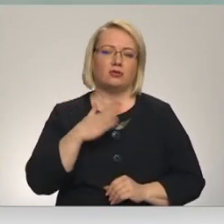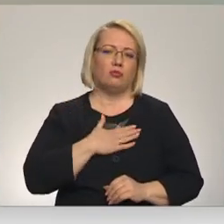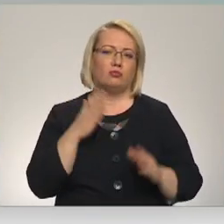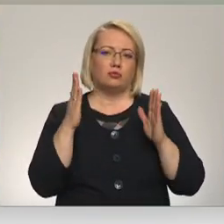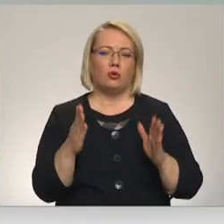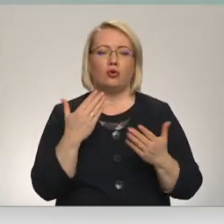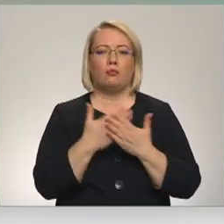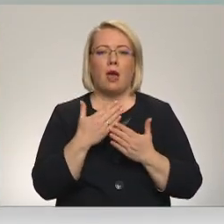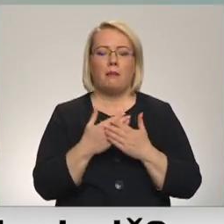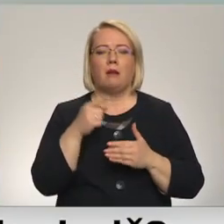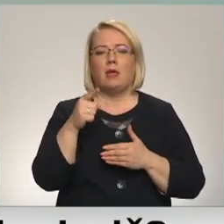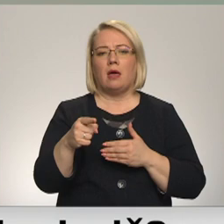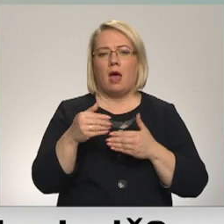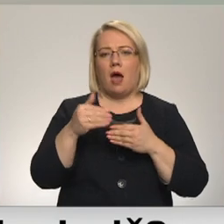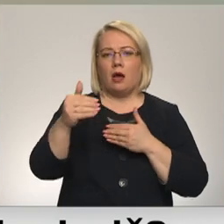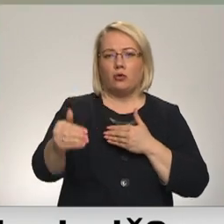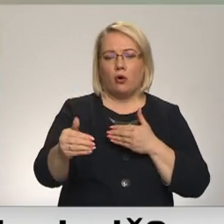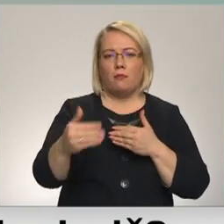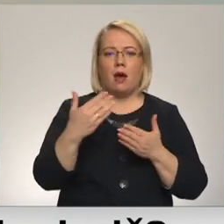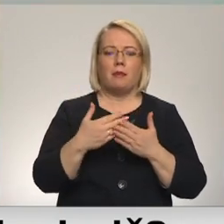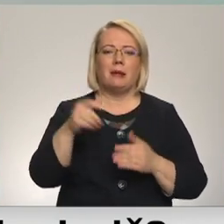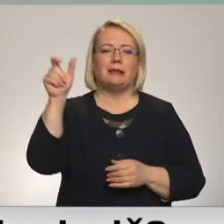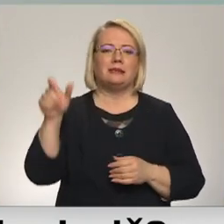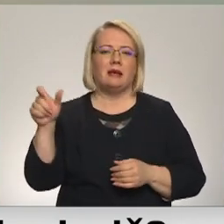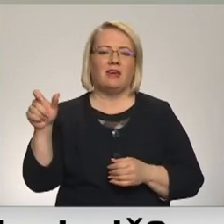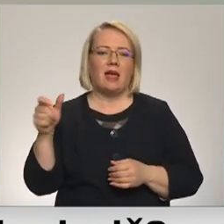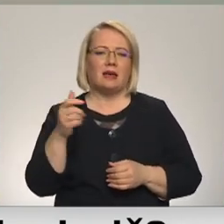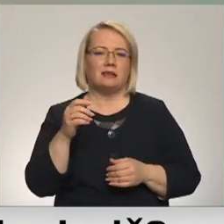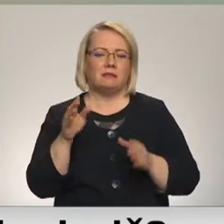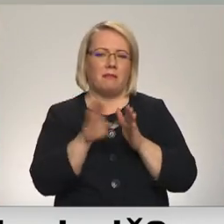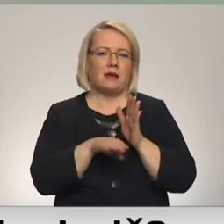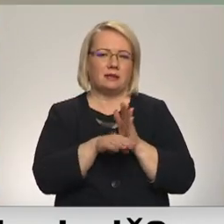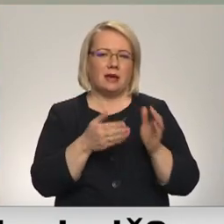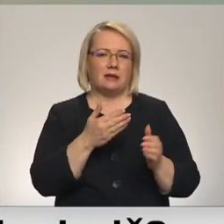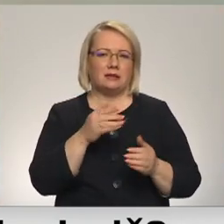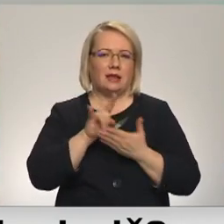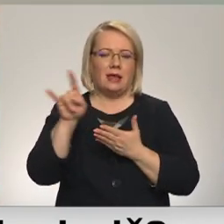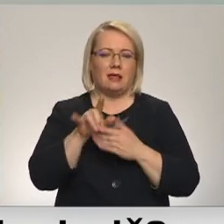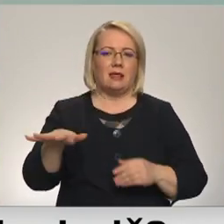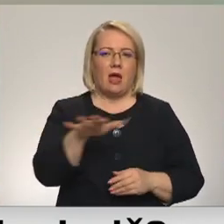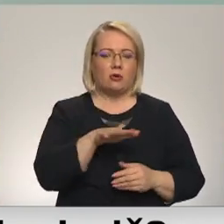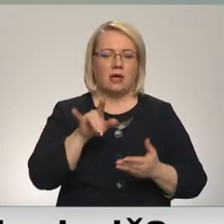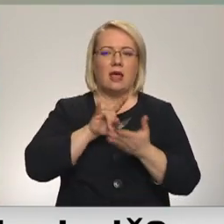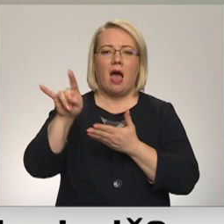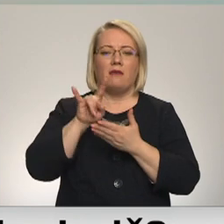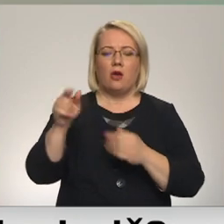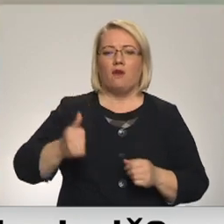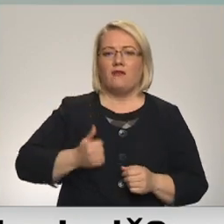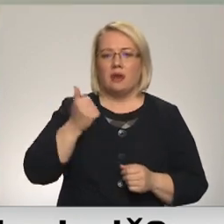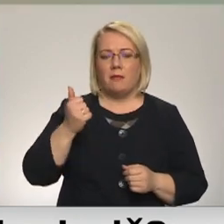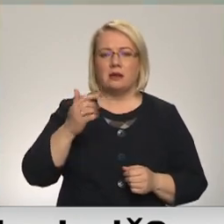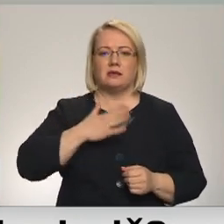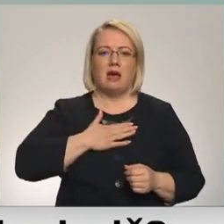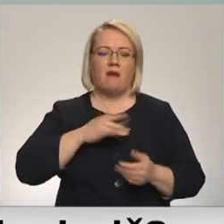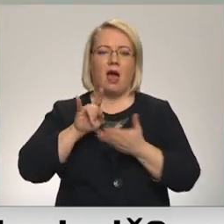piemēram, tādā attālumā civilais lidlauks, tad var jau būt, ka avio kompānijas varētu noteikt savā lidojuma